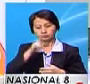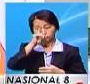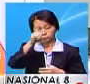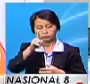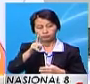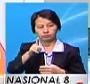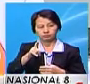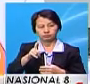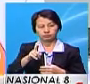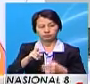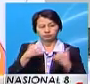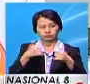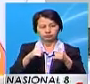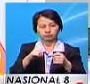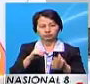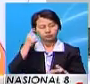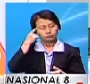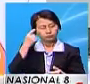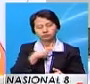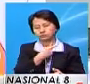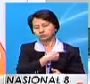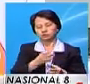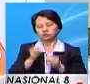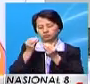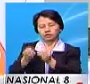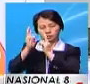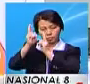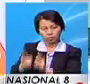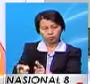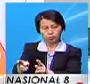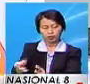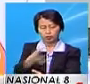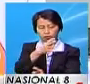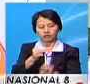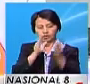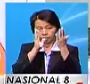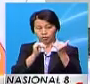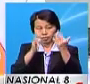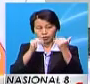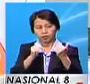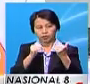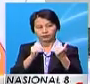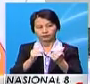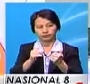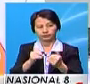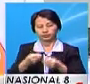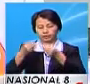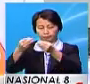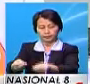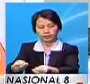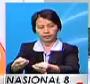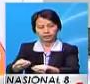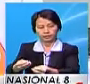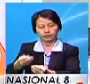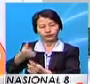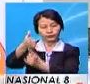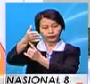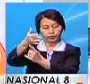but I think we give him The Honor and also hope that by giving him